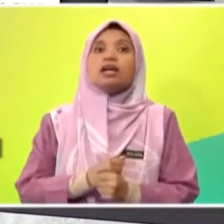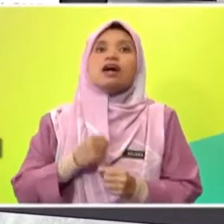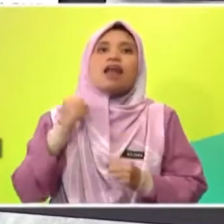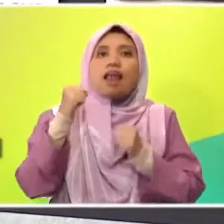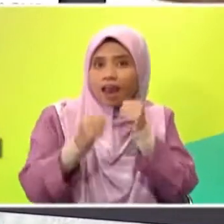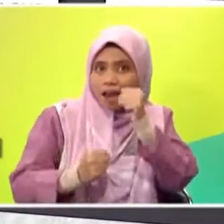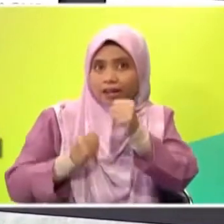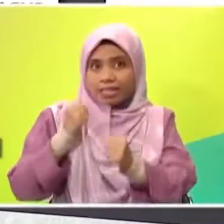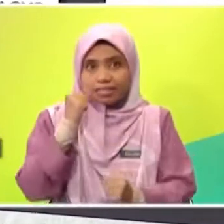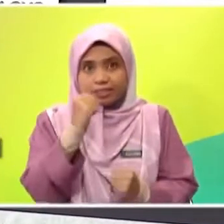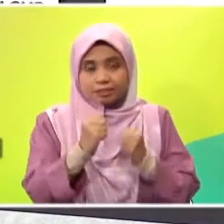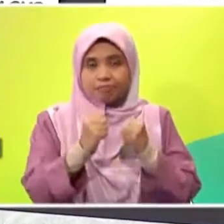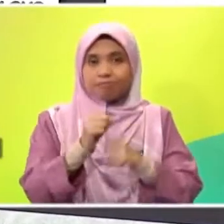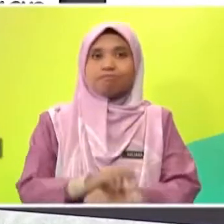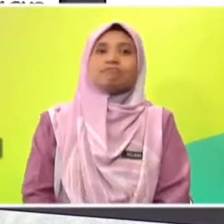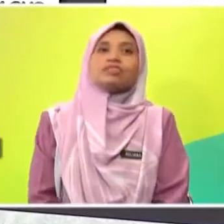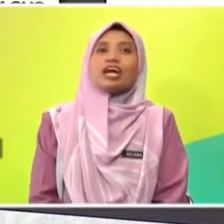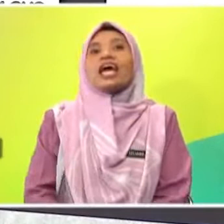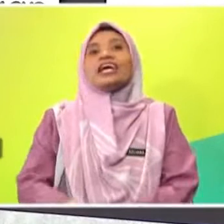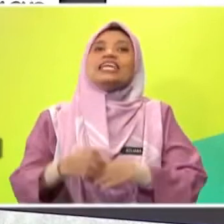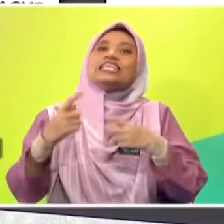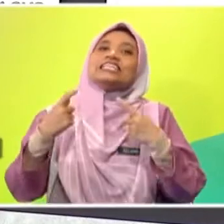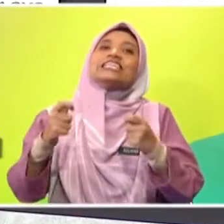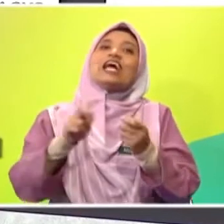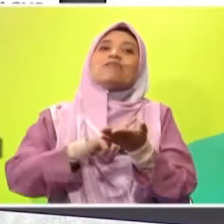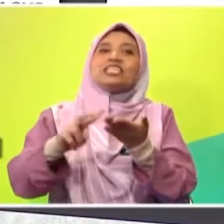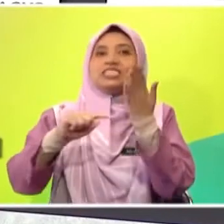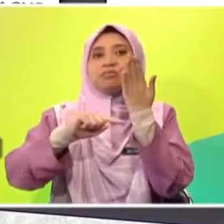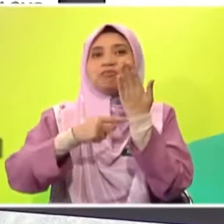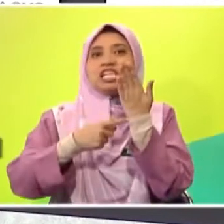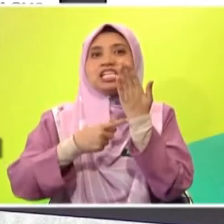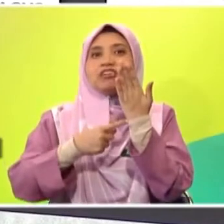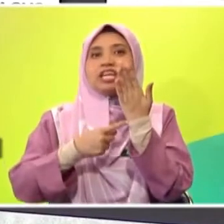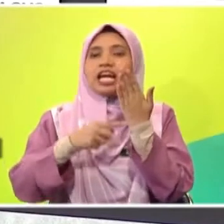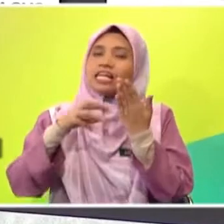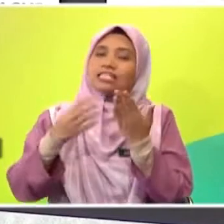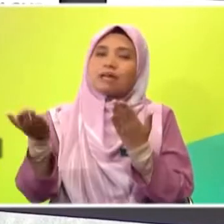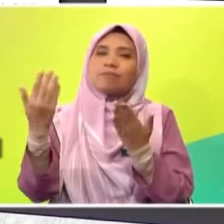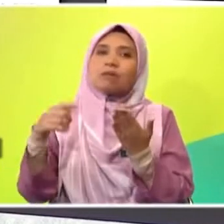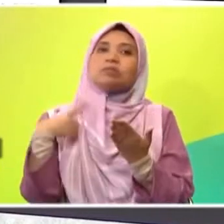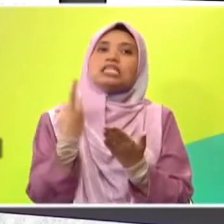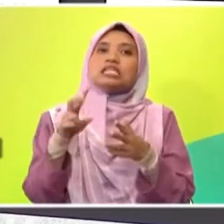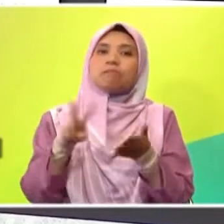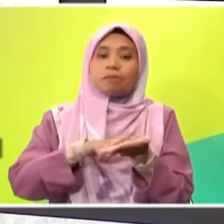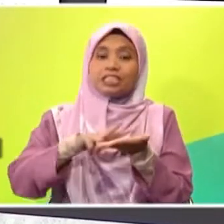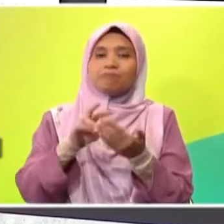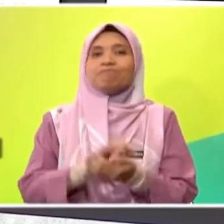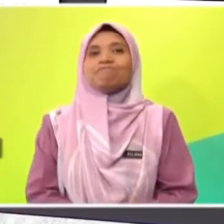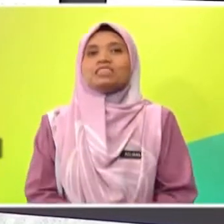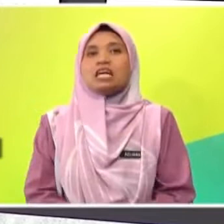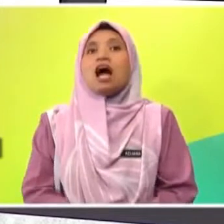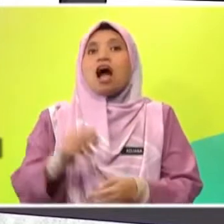Oke betul gak enak coba oleh karena saya baca Iya betul free job sama-sama iku kak Bintang